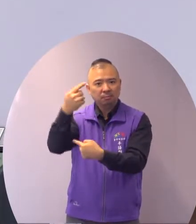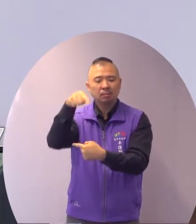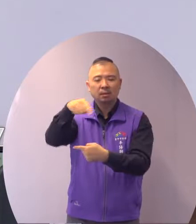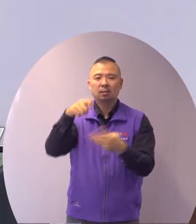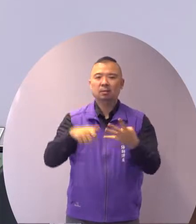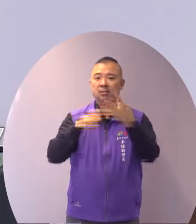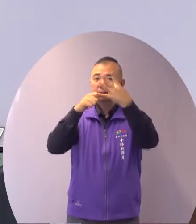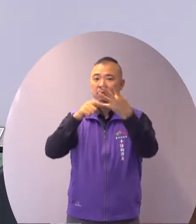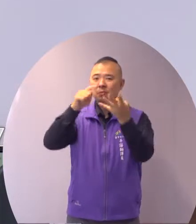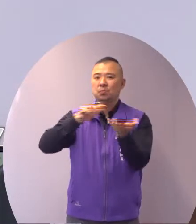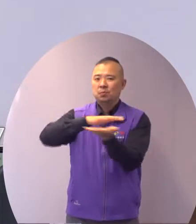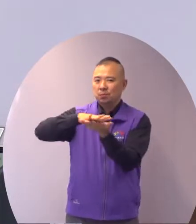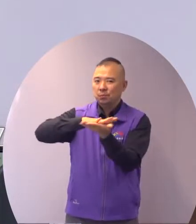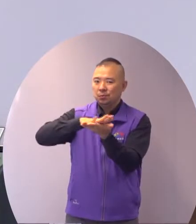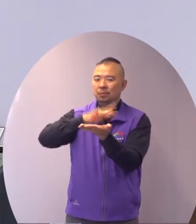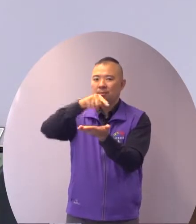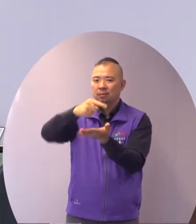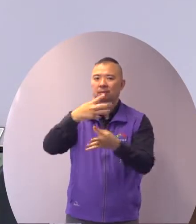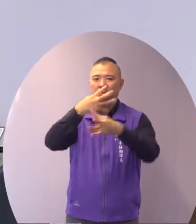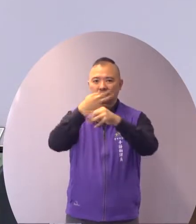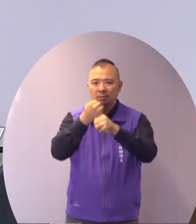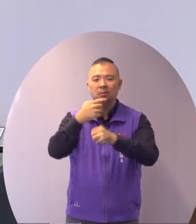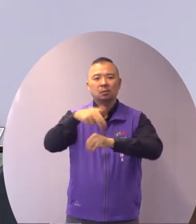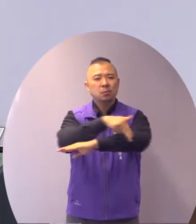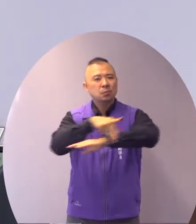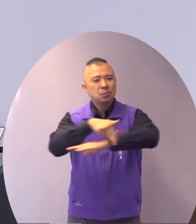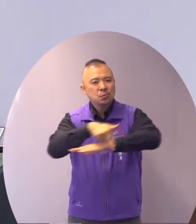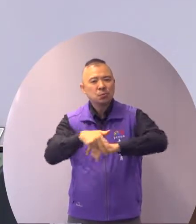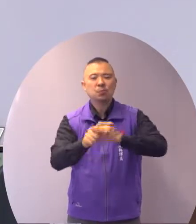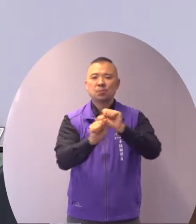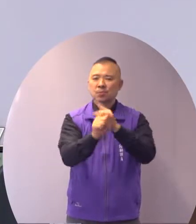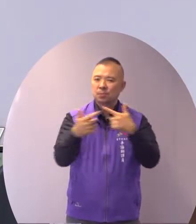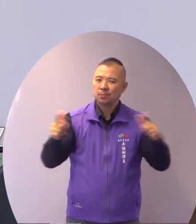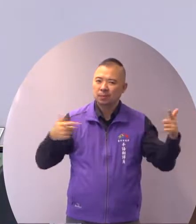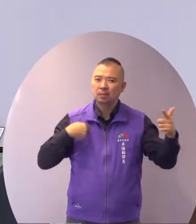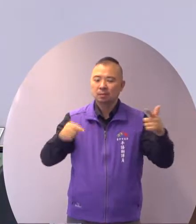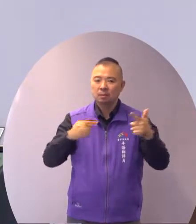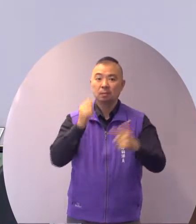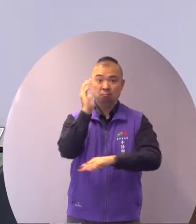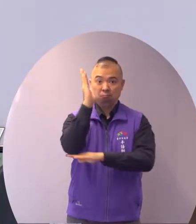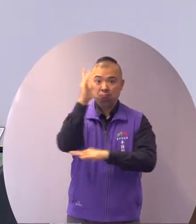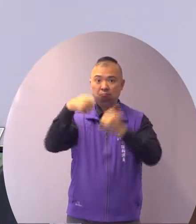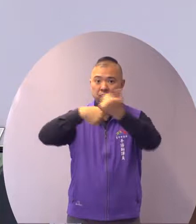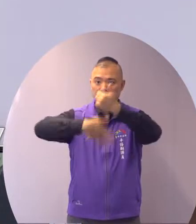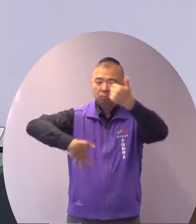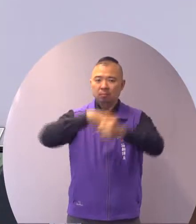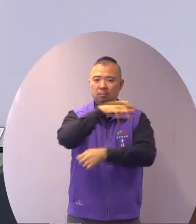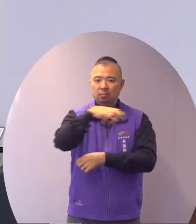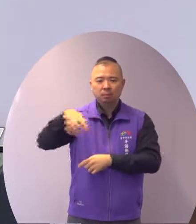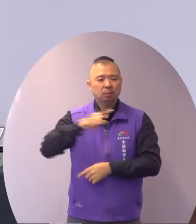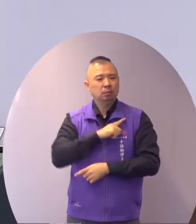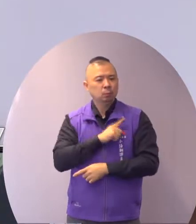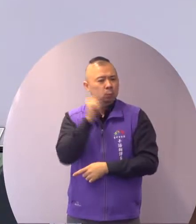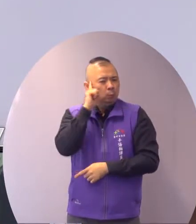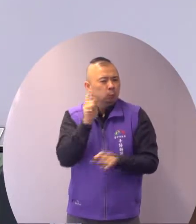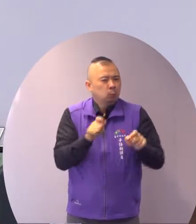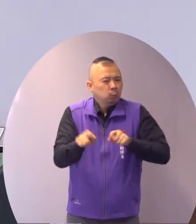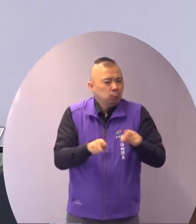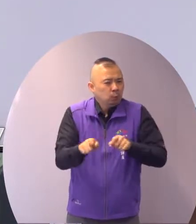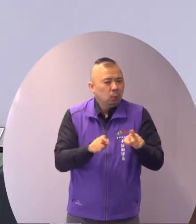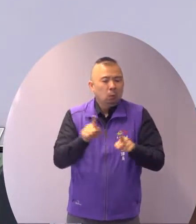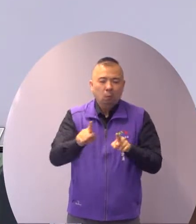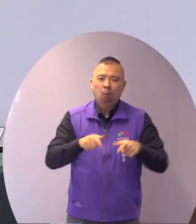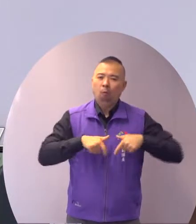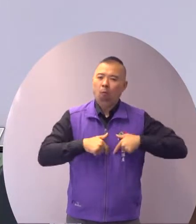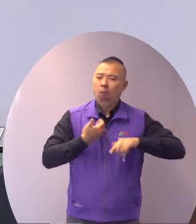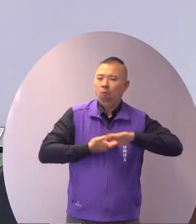节。那请各位各个局处那大家花了很多的心思举办这些活动，那请各个局处